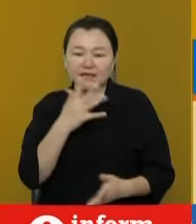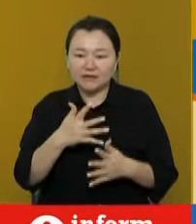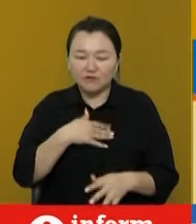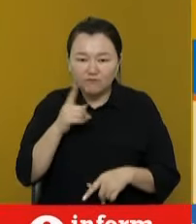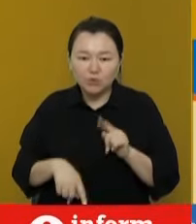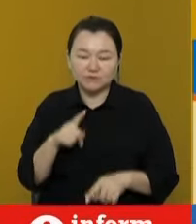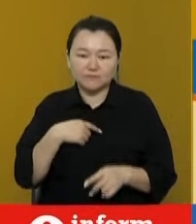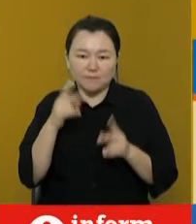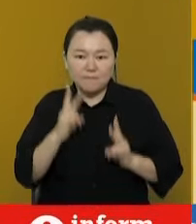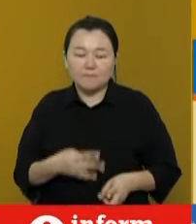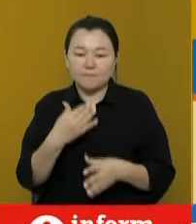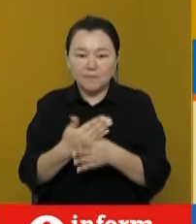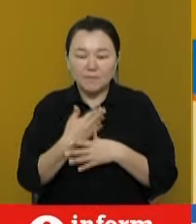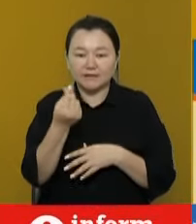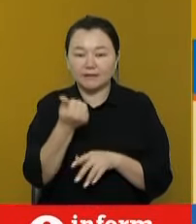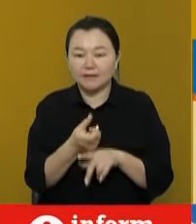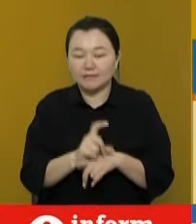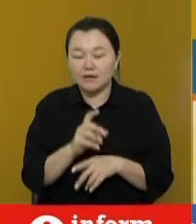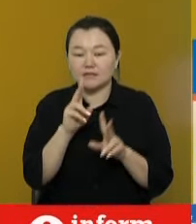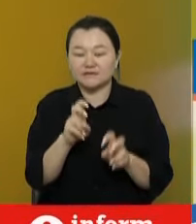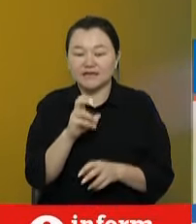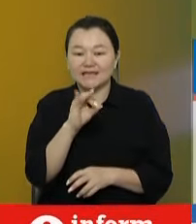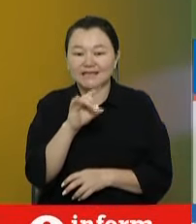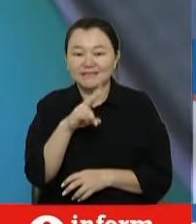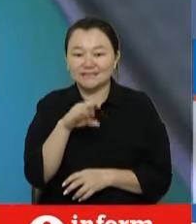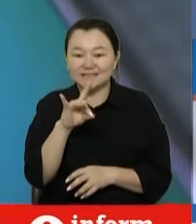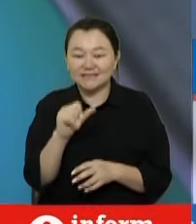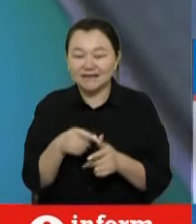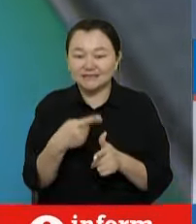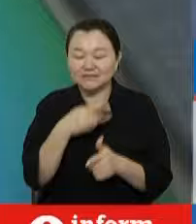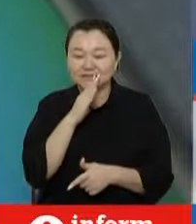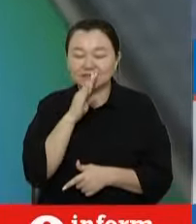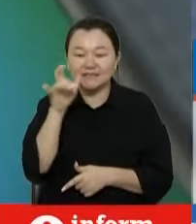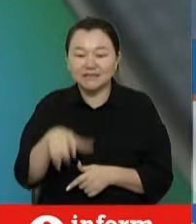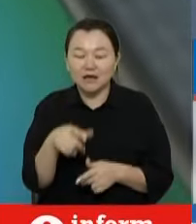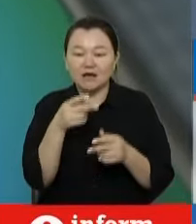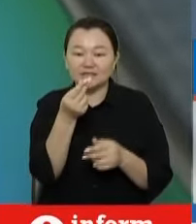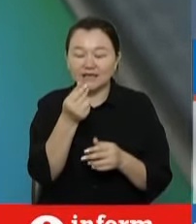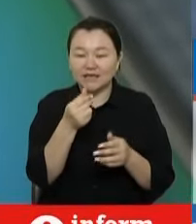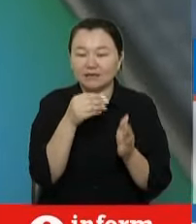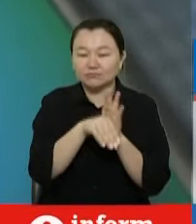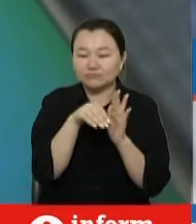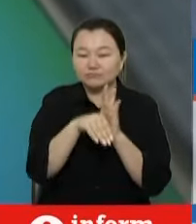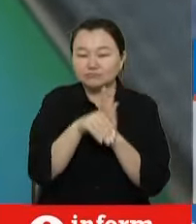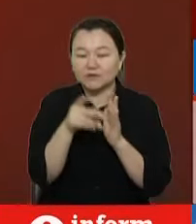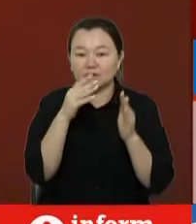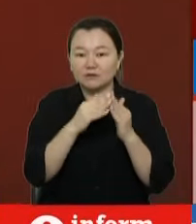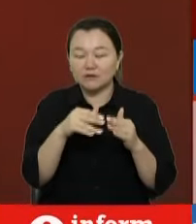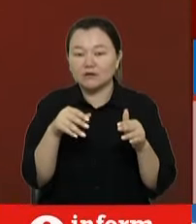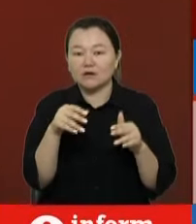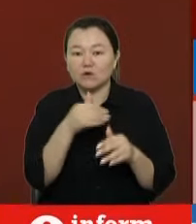беду. Девушка, назвавшаяся Индирой, потеряла деньги, которые копила на квартиру. По ее словам, все произошло как в тумане.